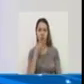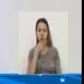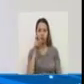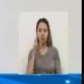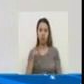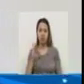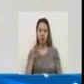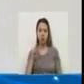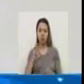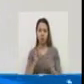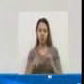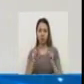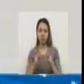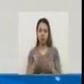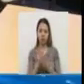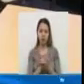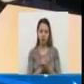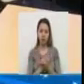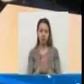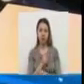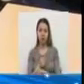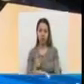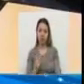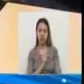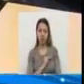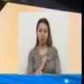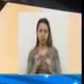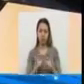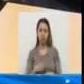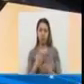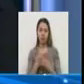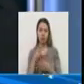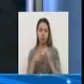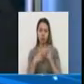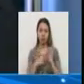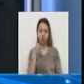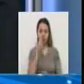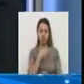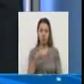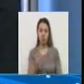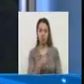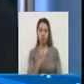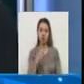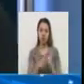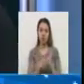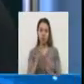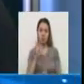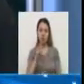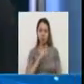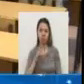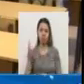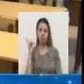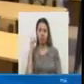адам ЕГОВ порталындағы арнайы нұсқаушының басшылығымен жұмыс істей алады. Мәселен, 2017 жылы облыста 6,5 миллионға